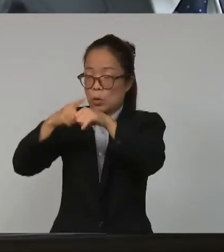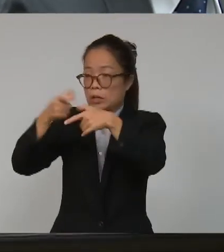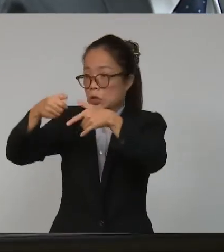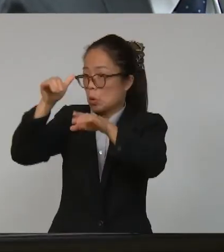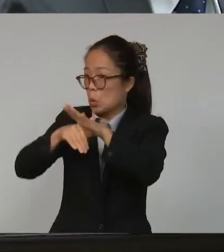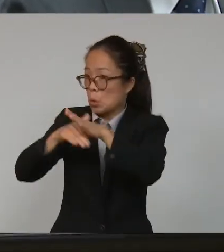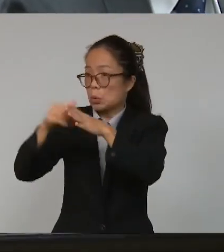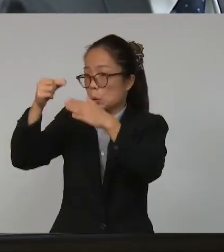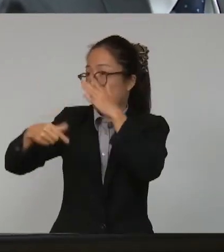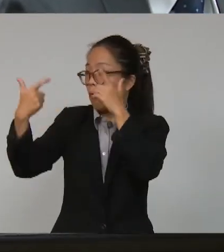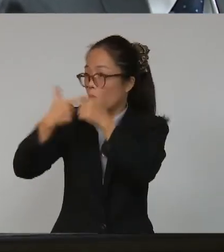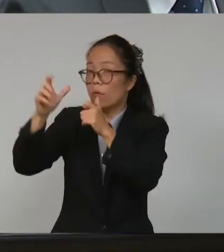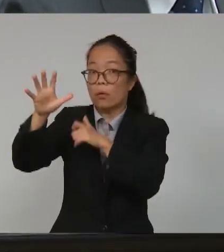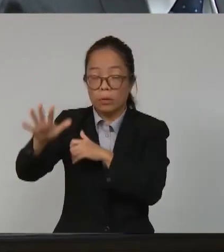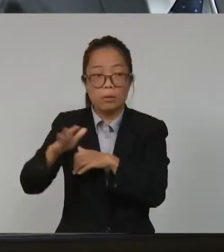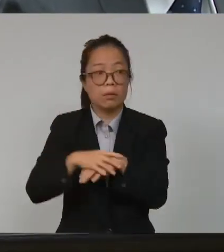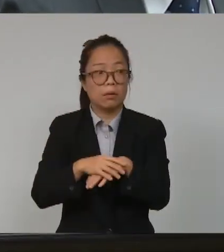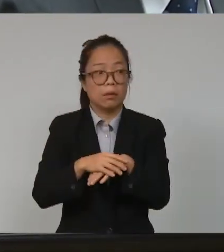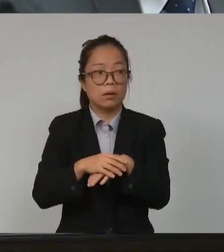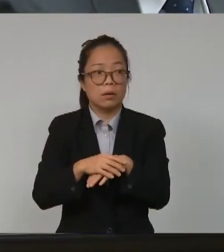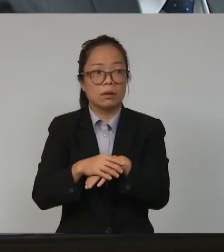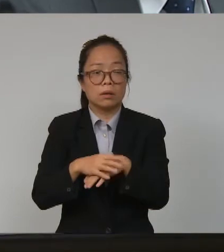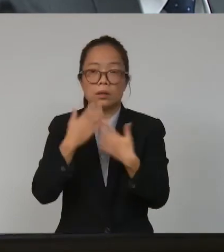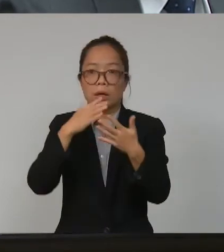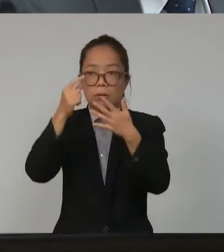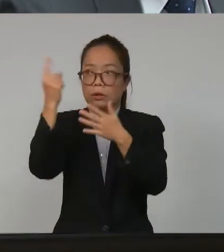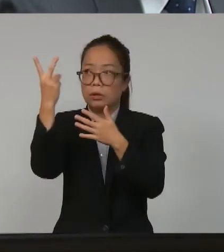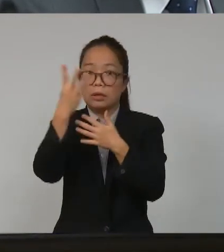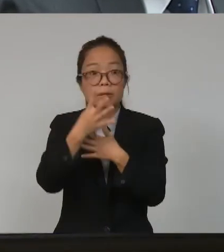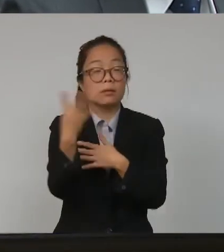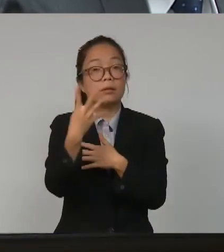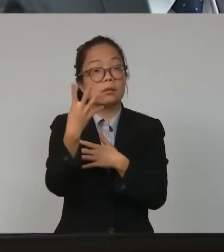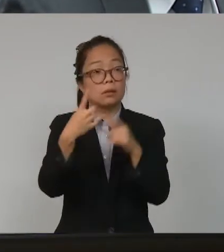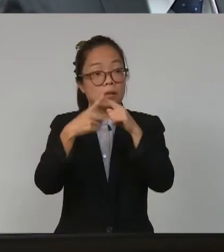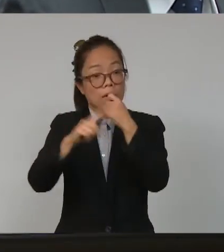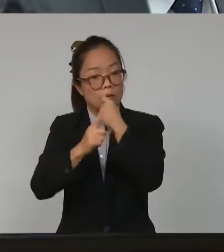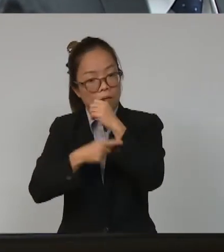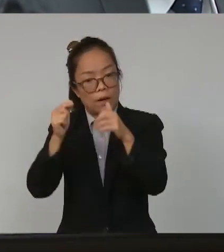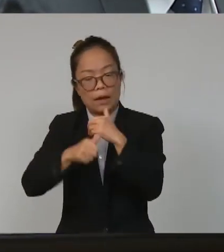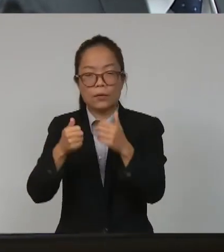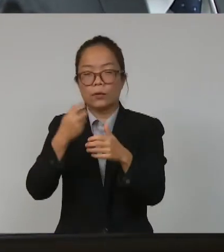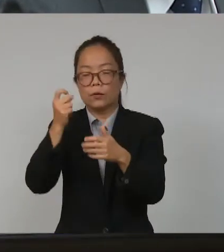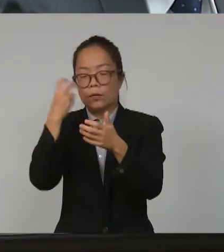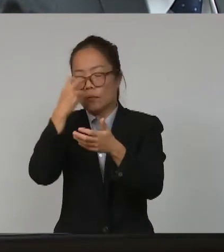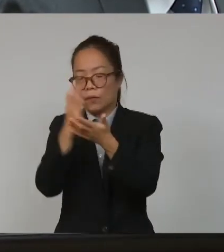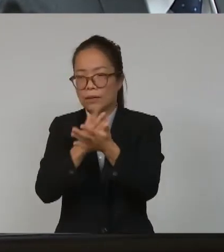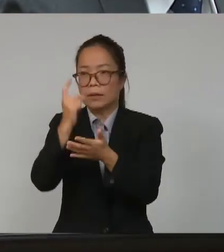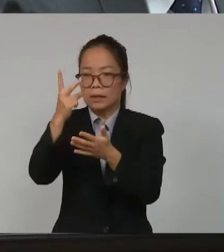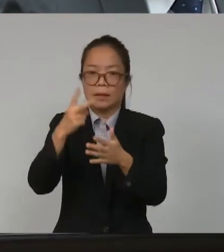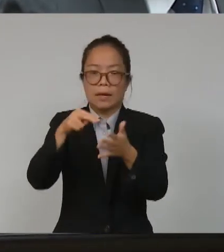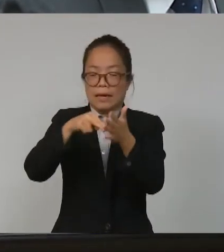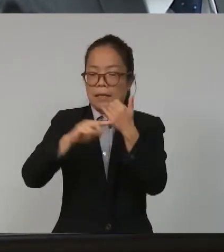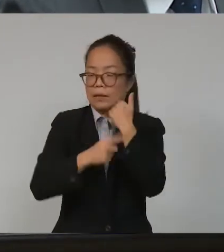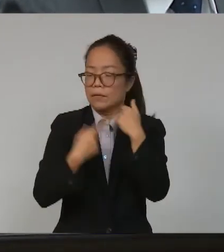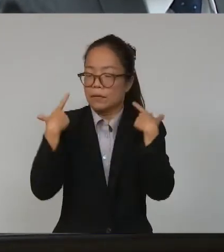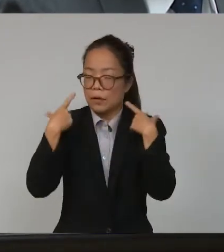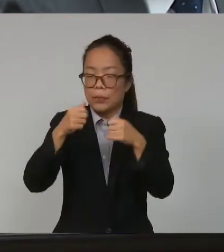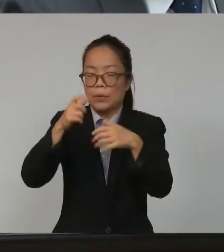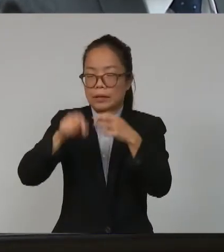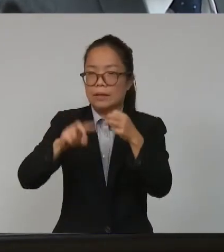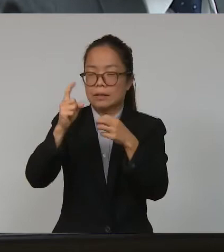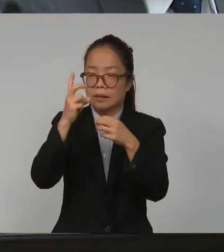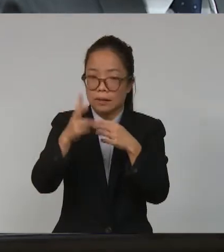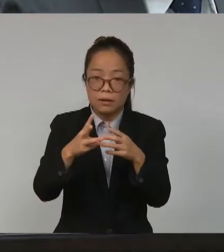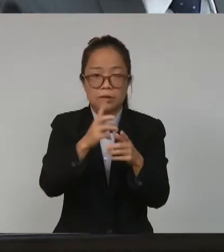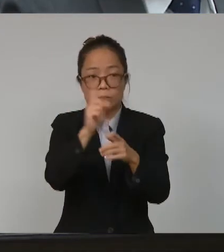的这个事项里面，也就是他的这个他讲说这个法律的复决啦、立法原则创制啦、重大政策创制或